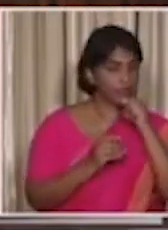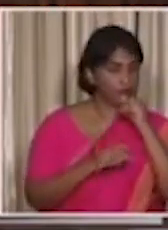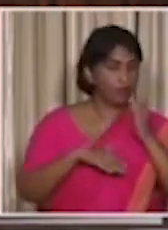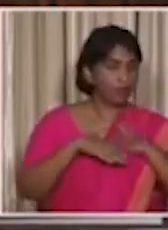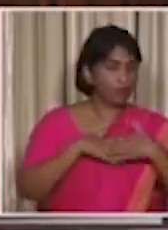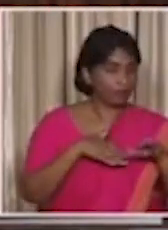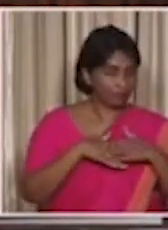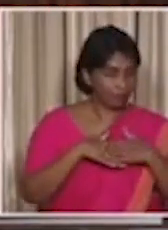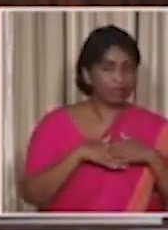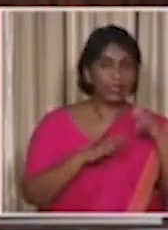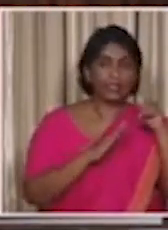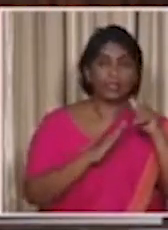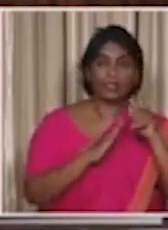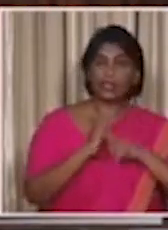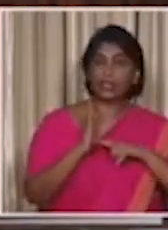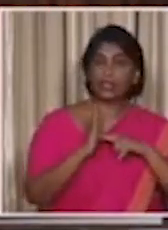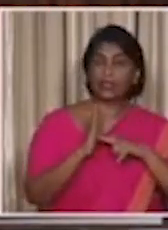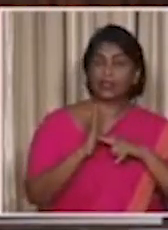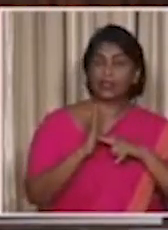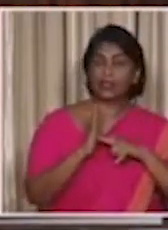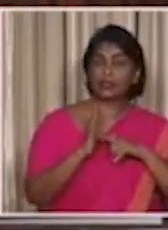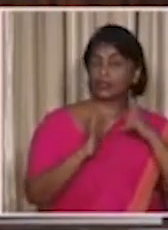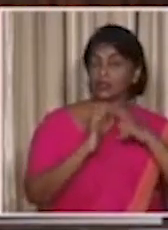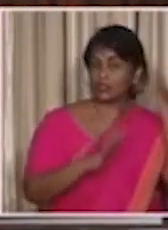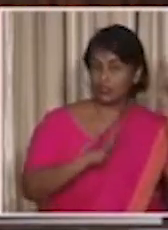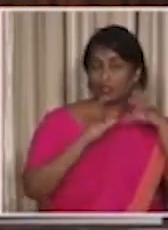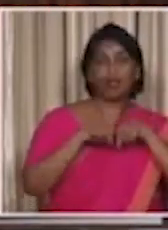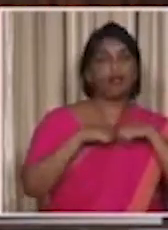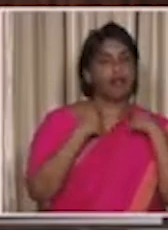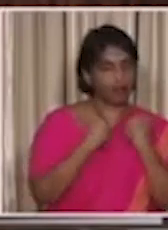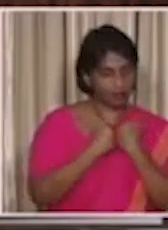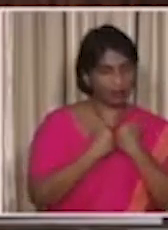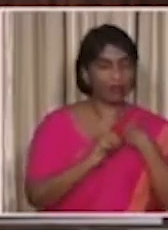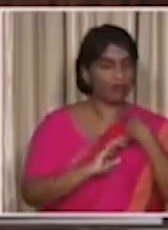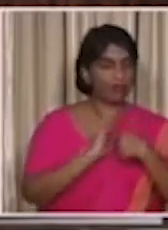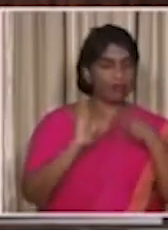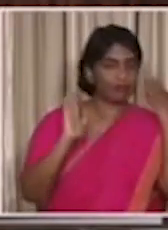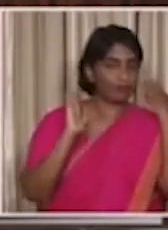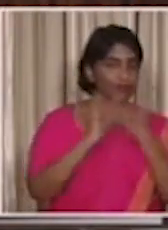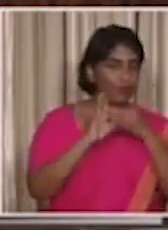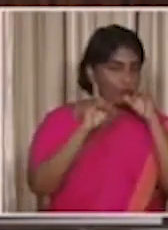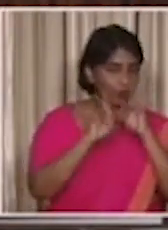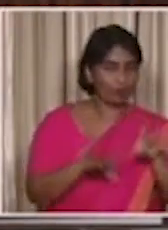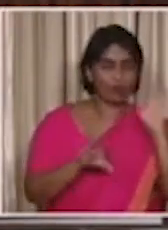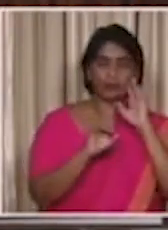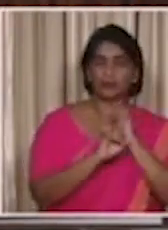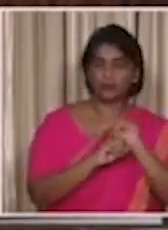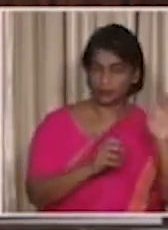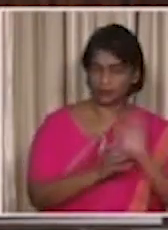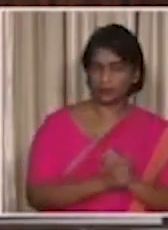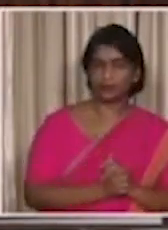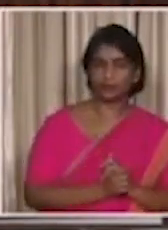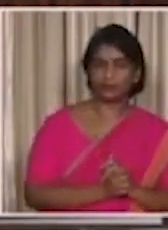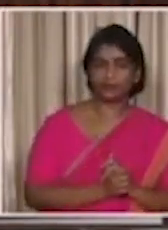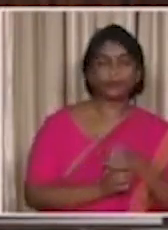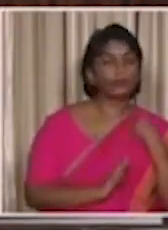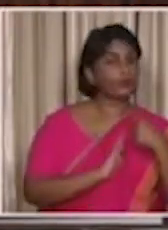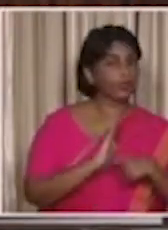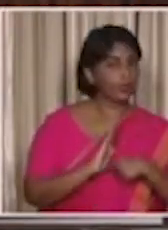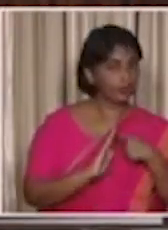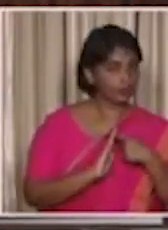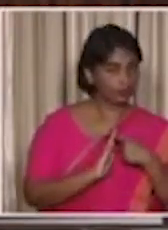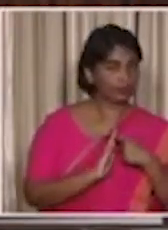ඇති ජ්‍යාතන්ත්‍ර ආයතනයක් අපේ රට ගැන මෙන්න මෙහෙම ප්‍රකාශයක් කළා. ශ්‍රී ලංකා